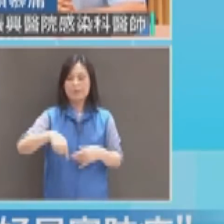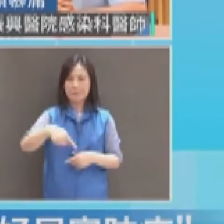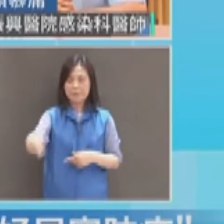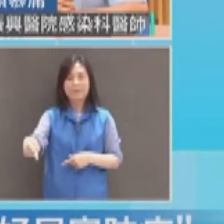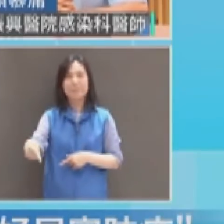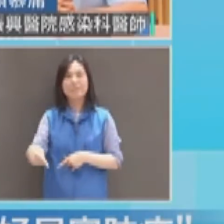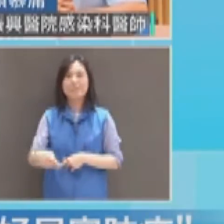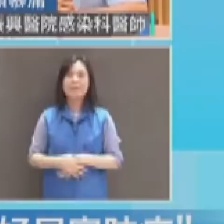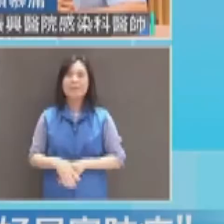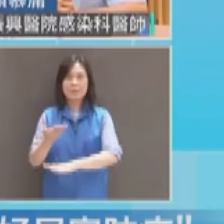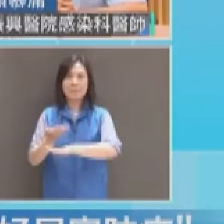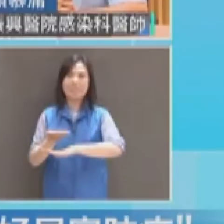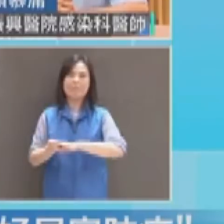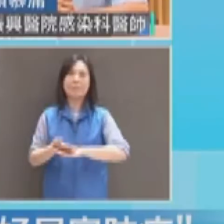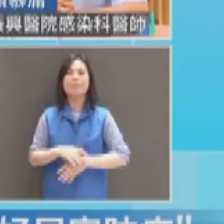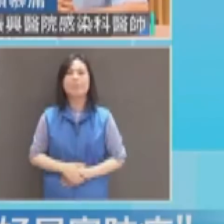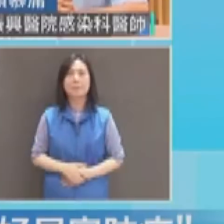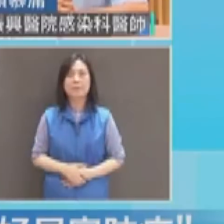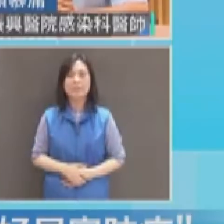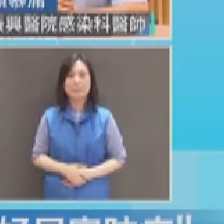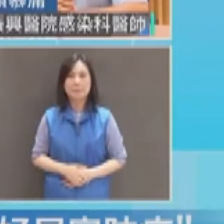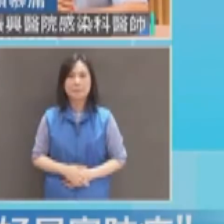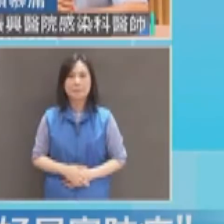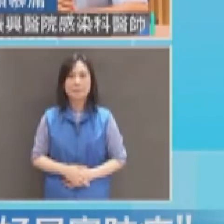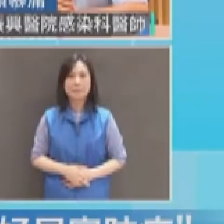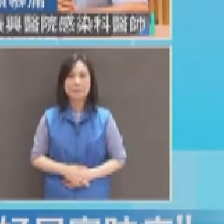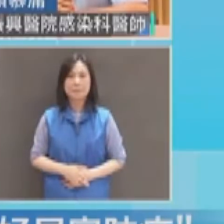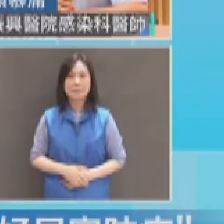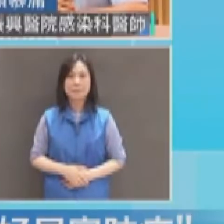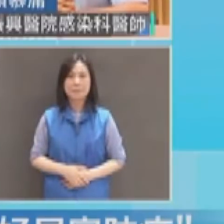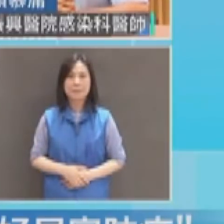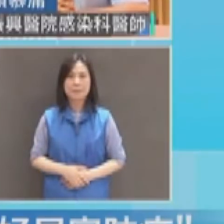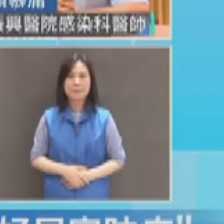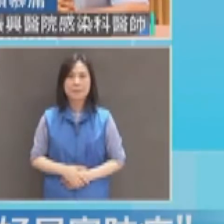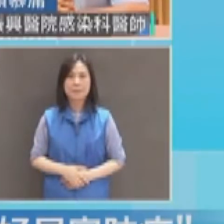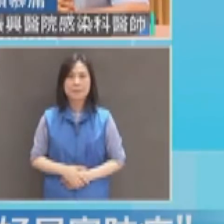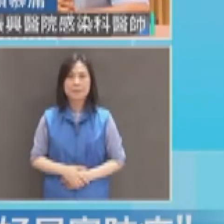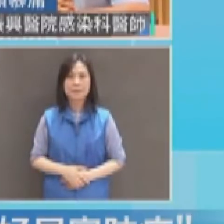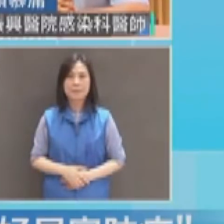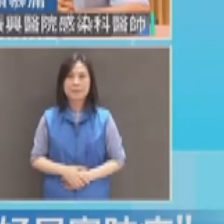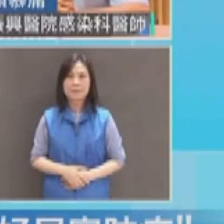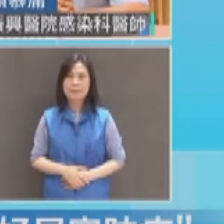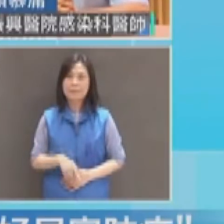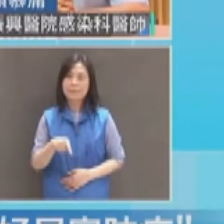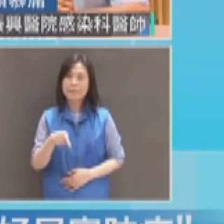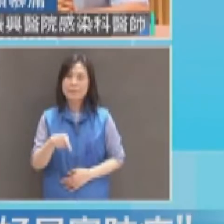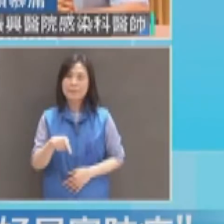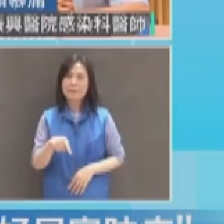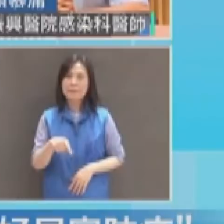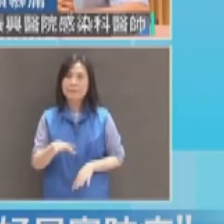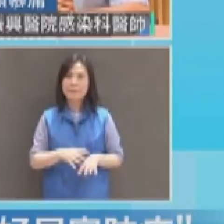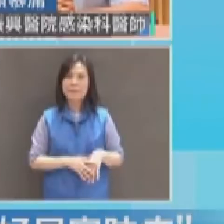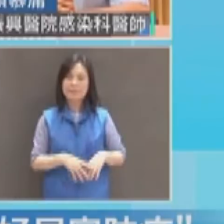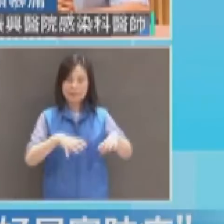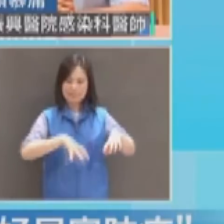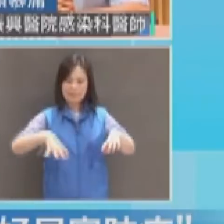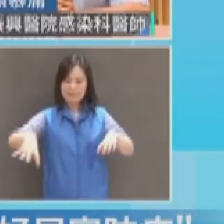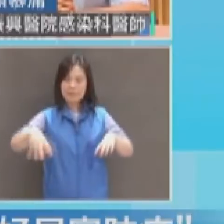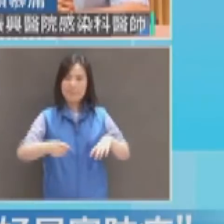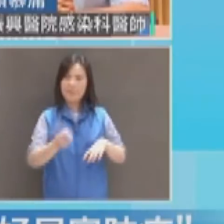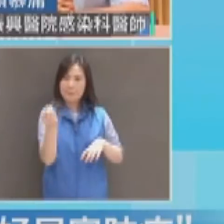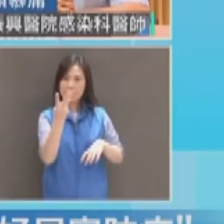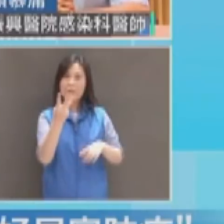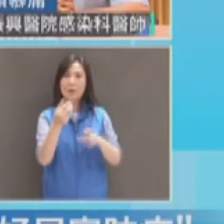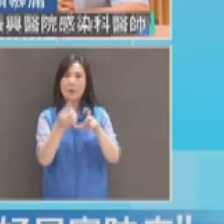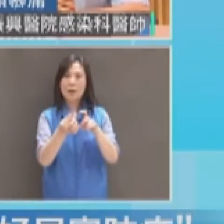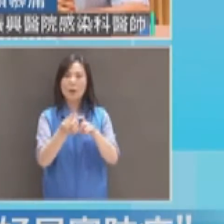的这个安全的家，哦，请看下一张。所以我们基本上整个是一个污染分区不同风险